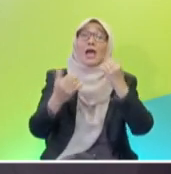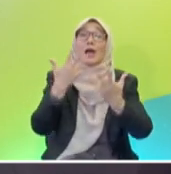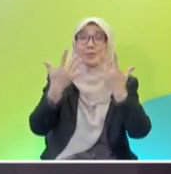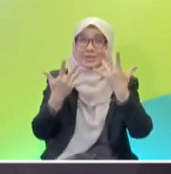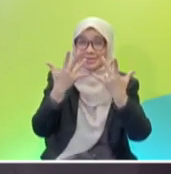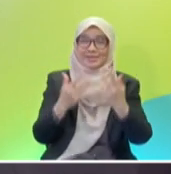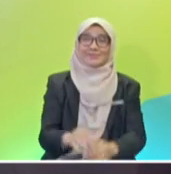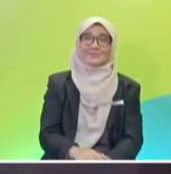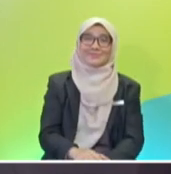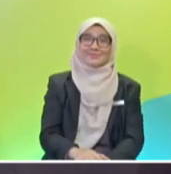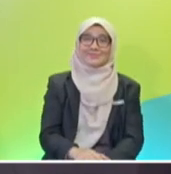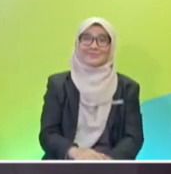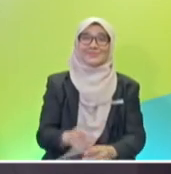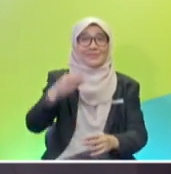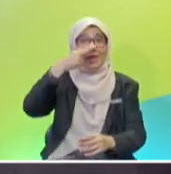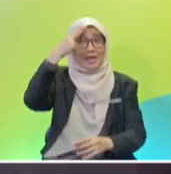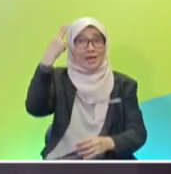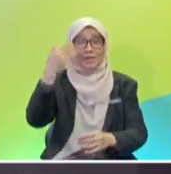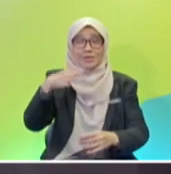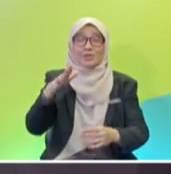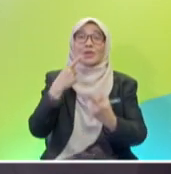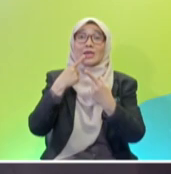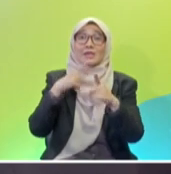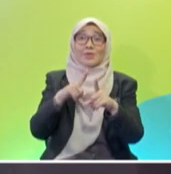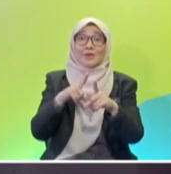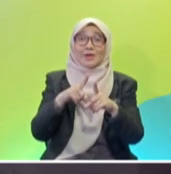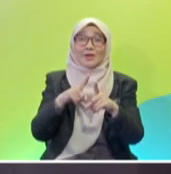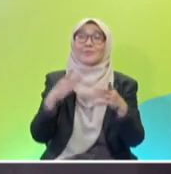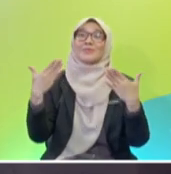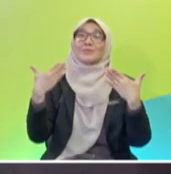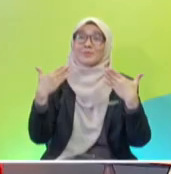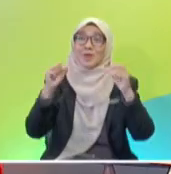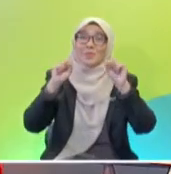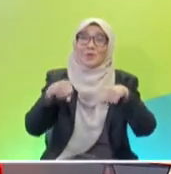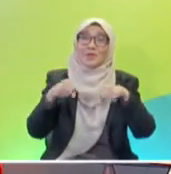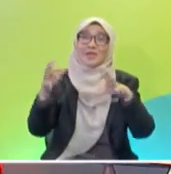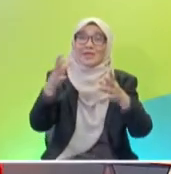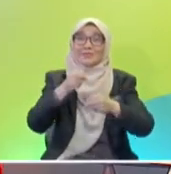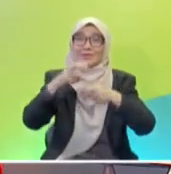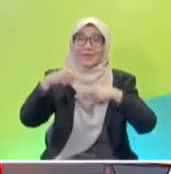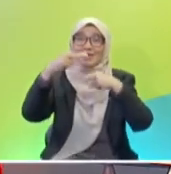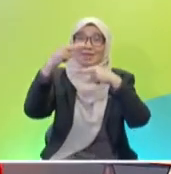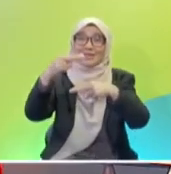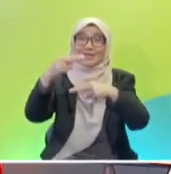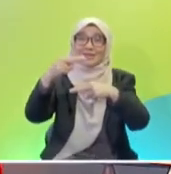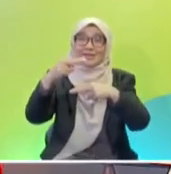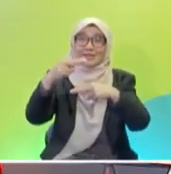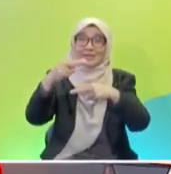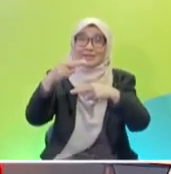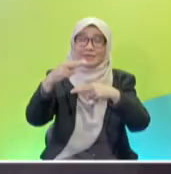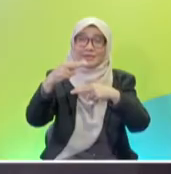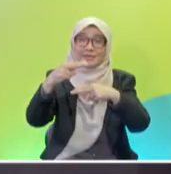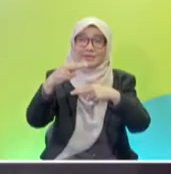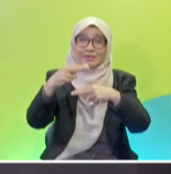cikgu? Tengok di situ. Hanya ada apa? Ada itik. Itik. Kuat. Okey, cikgu bagi